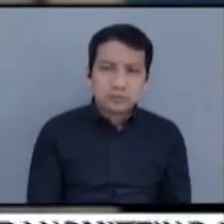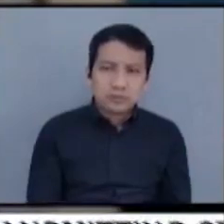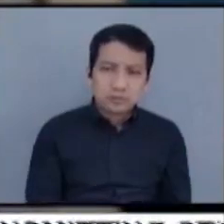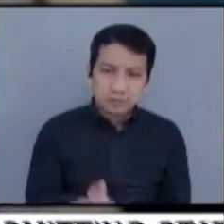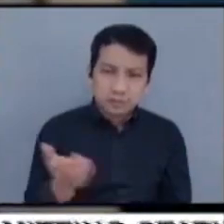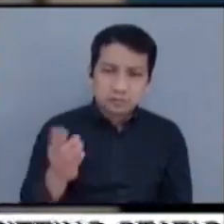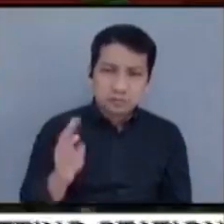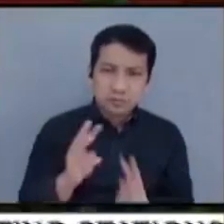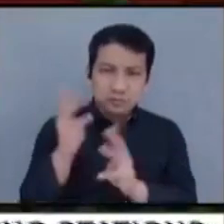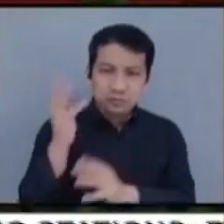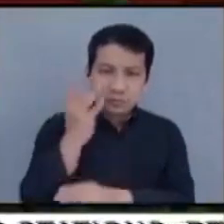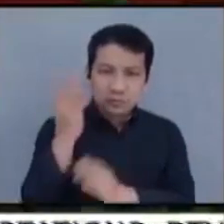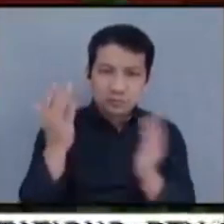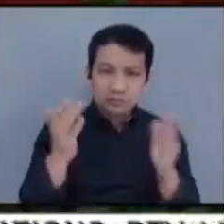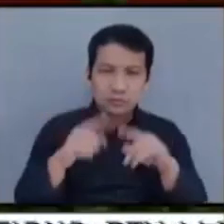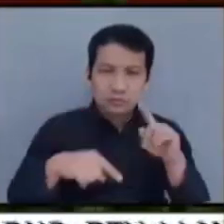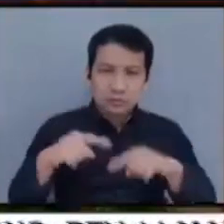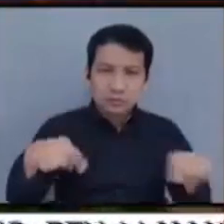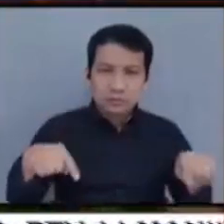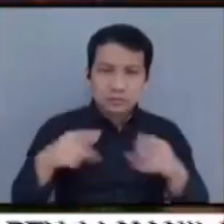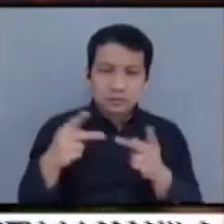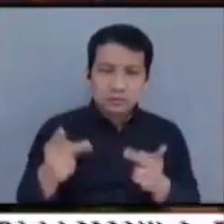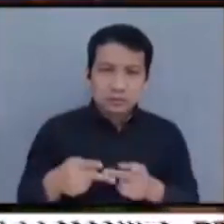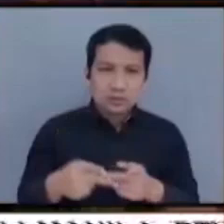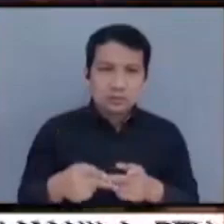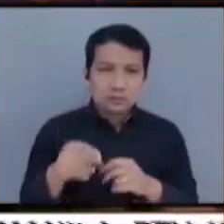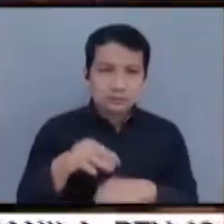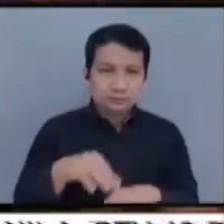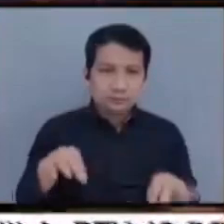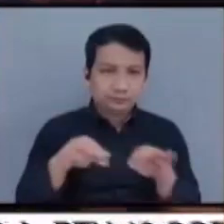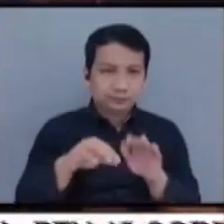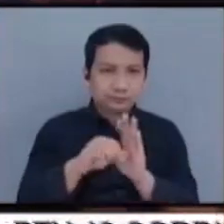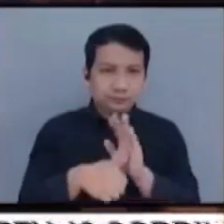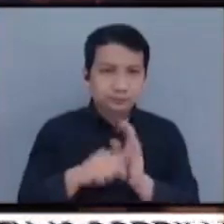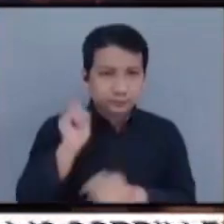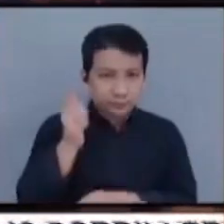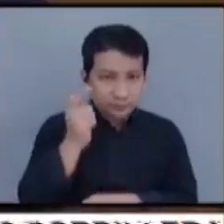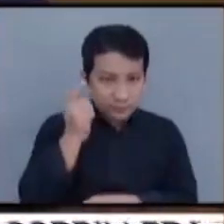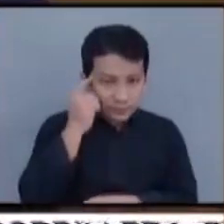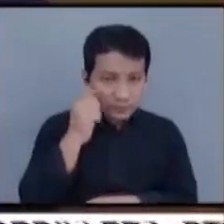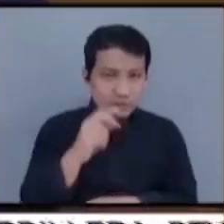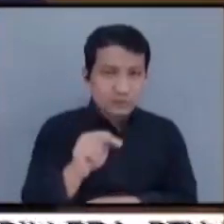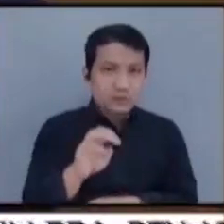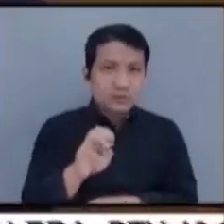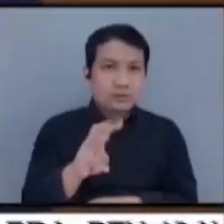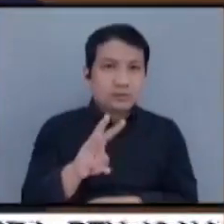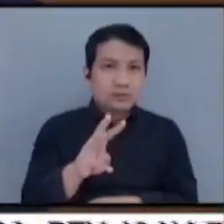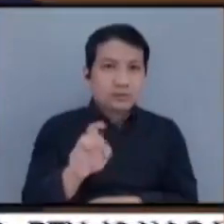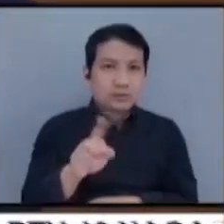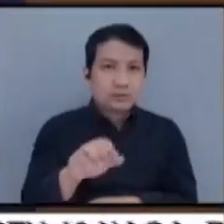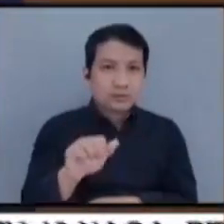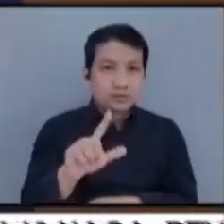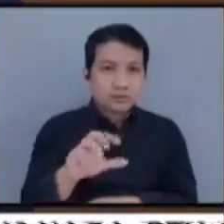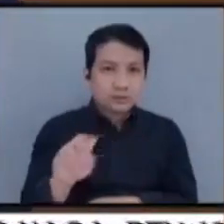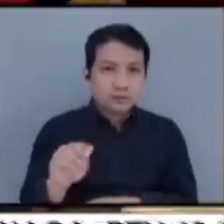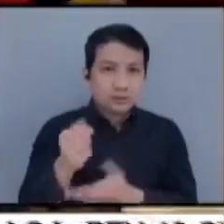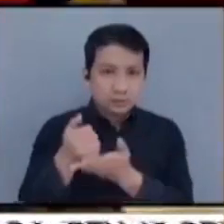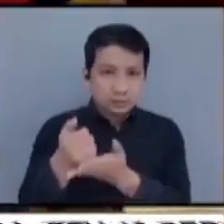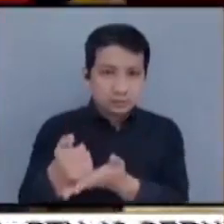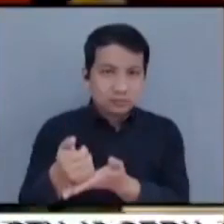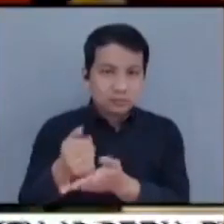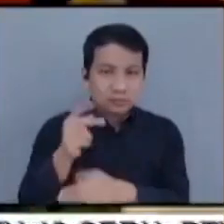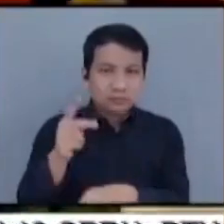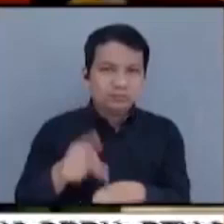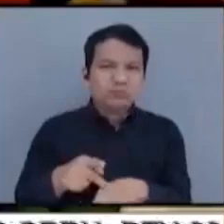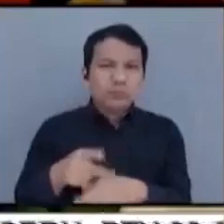trafficking, amongst others. Samantala, ipinunto ng gobyerno ng New Zealand na handa silang tumulong sa Pilipinas tungo sa kasaganaan at